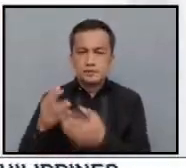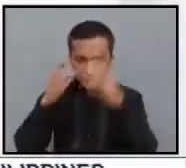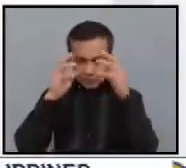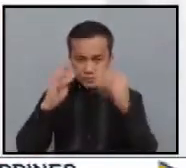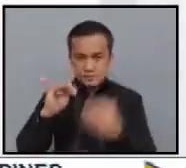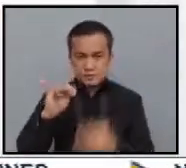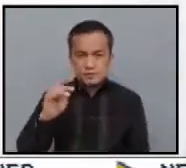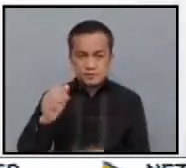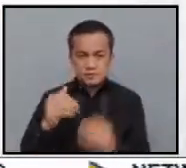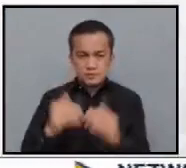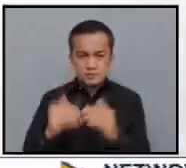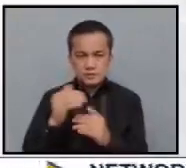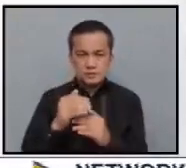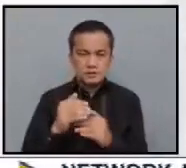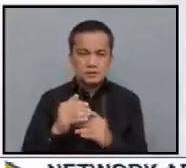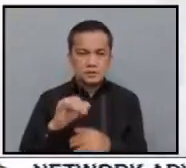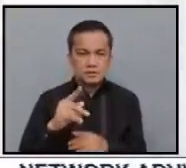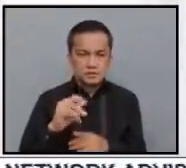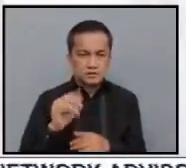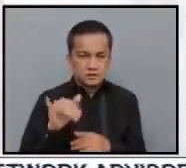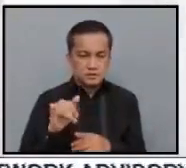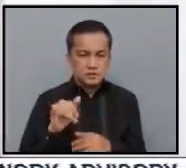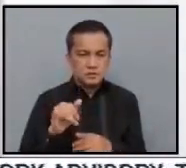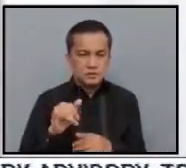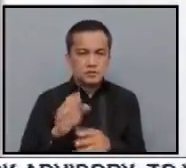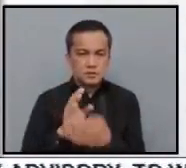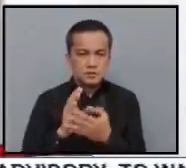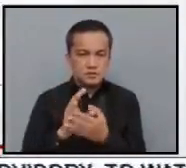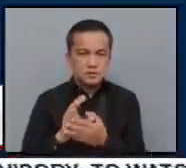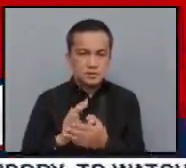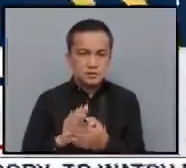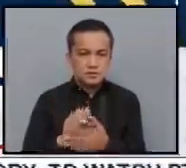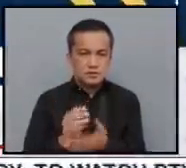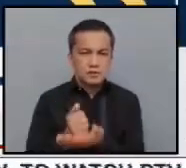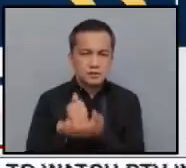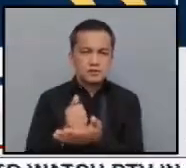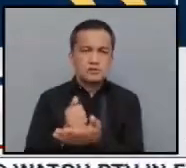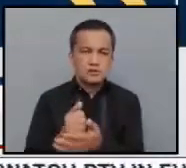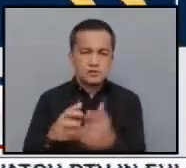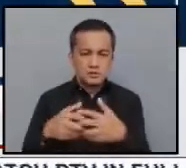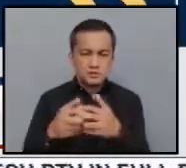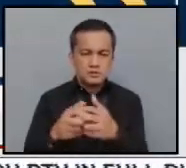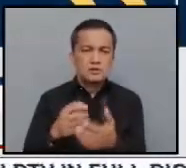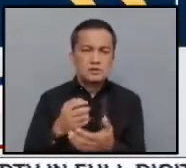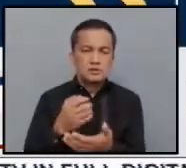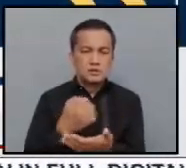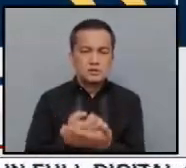ang carrying capacity ng Boracay na makatutulong sa pagbangon ng ekonomiya. There's almost